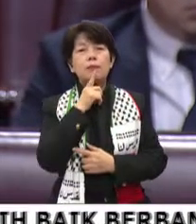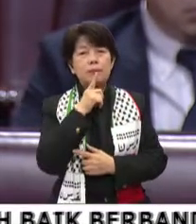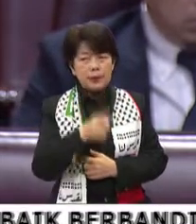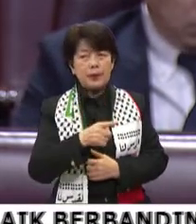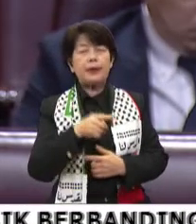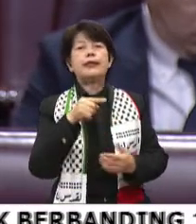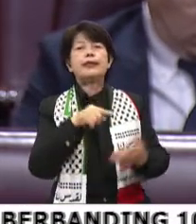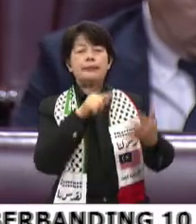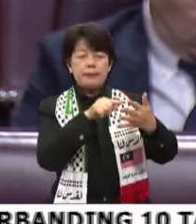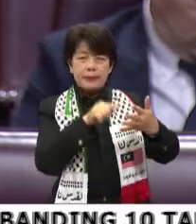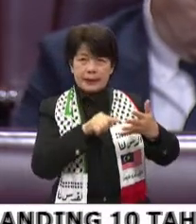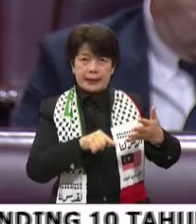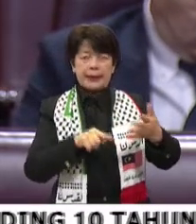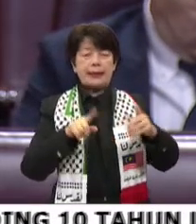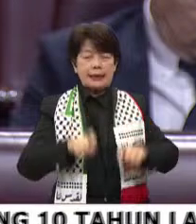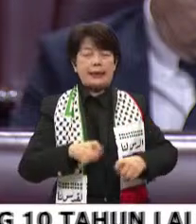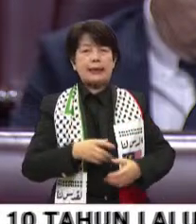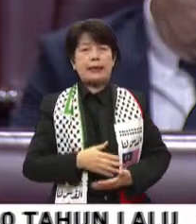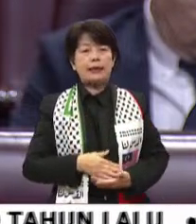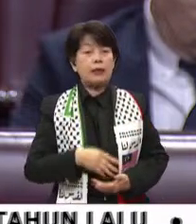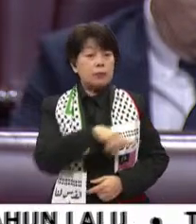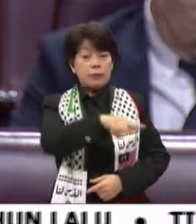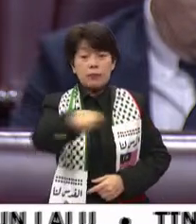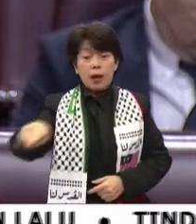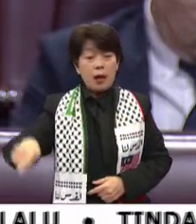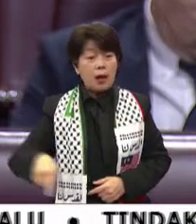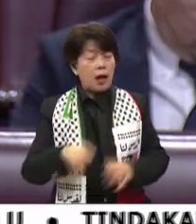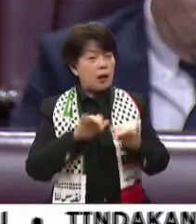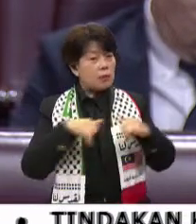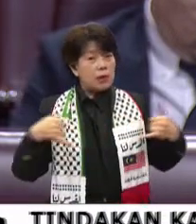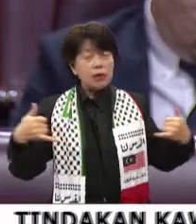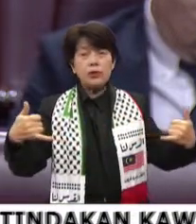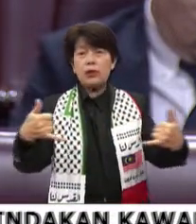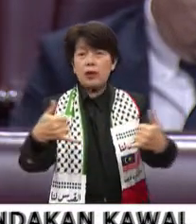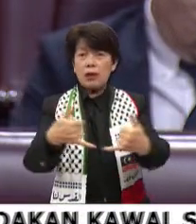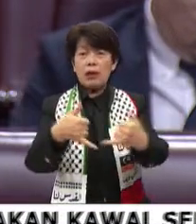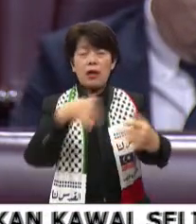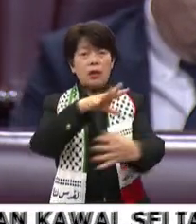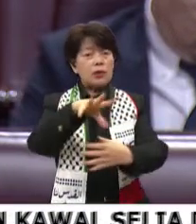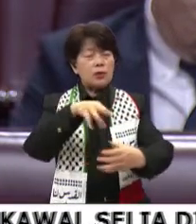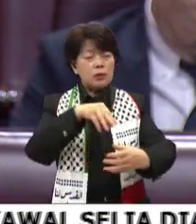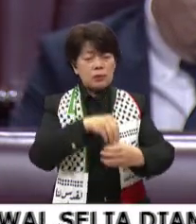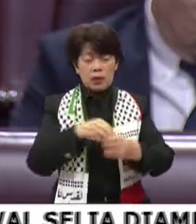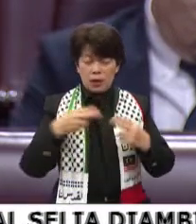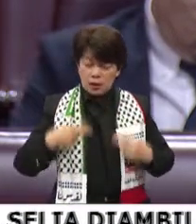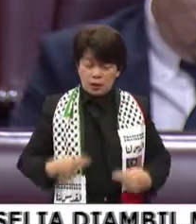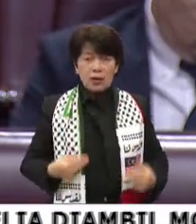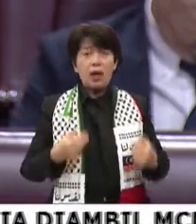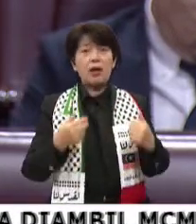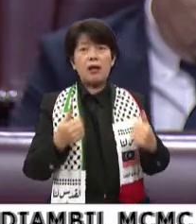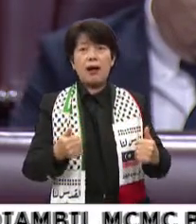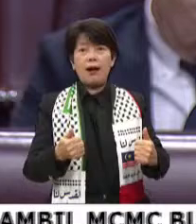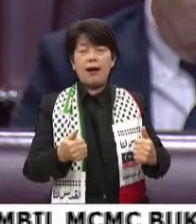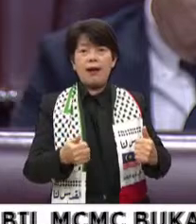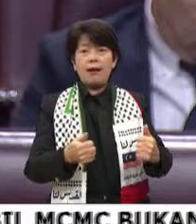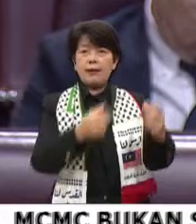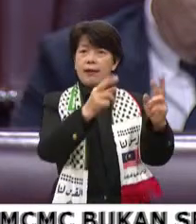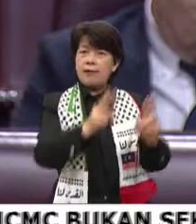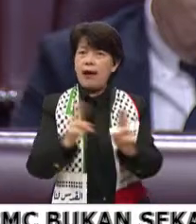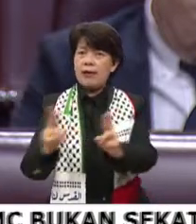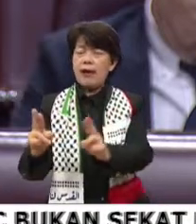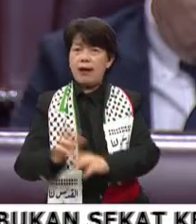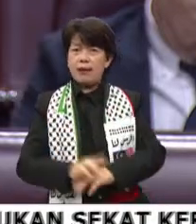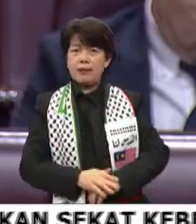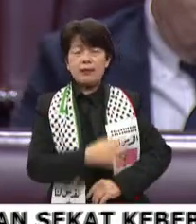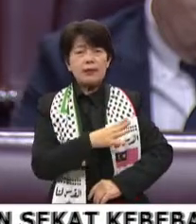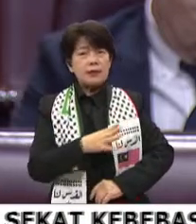sangat-sangat dekat di kalangan masyarakat kerana ia melibatkan kesihatan dan juga ingin saya tekankan di sini